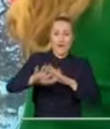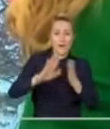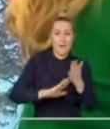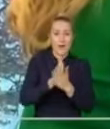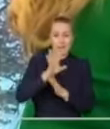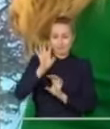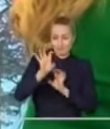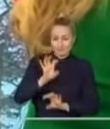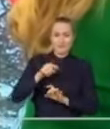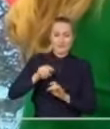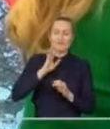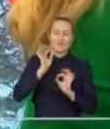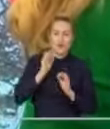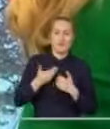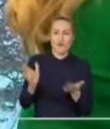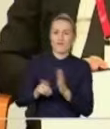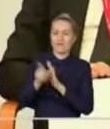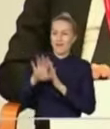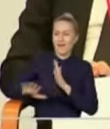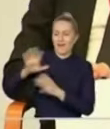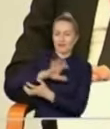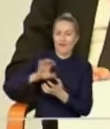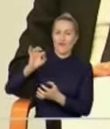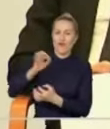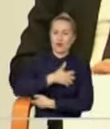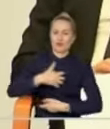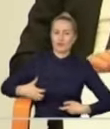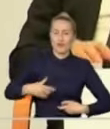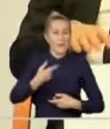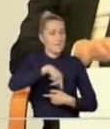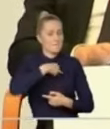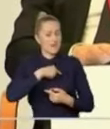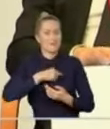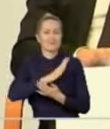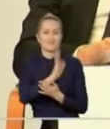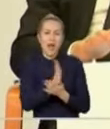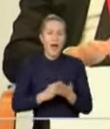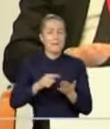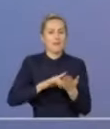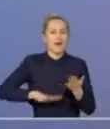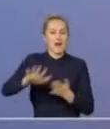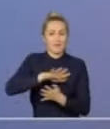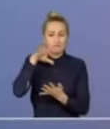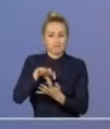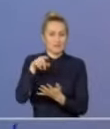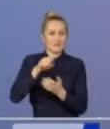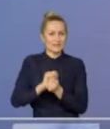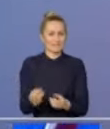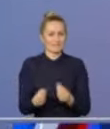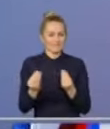do Europy dla światowych gospodarek. Naprawdę ten region nasz to jest fascynujący region. To jest miejsce, gdzie